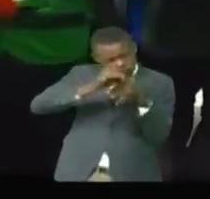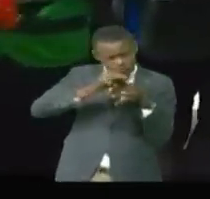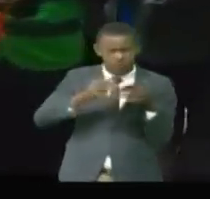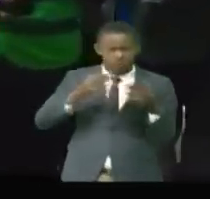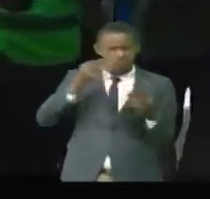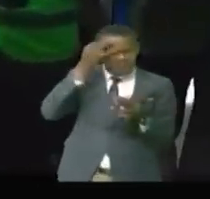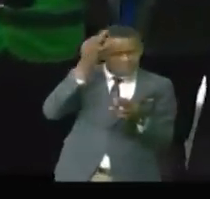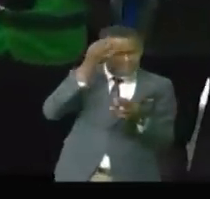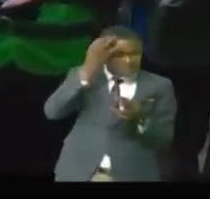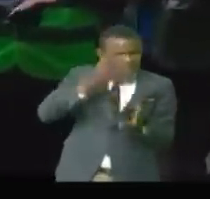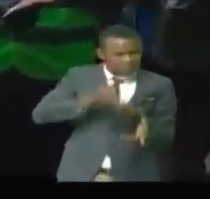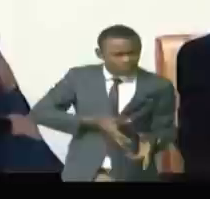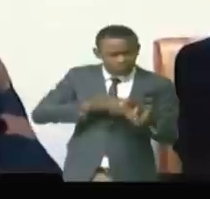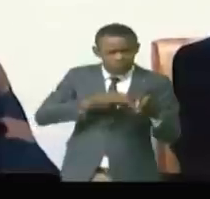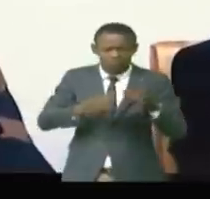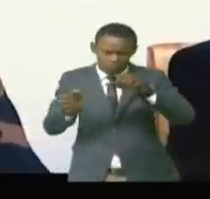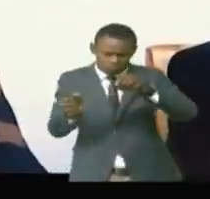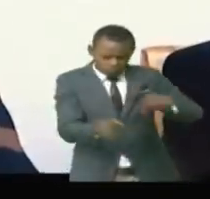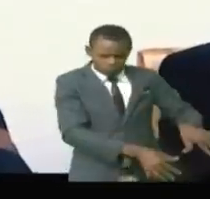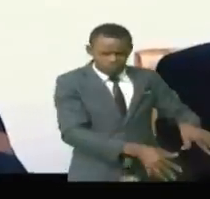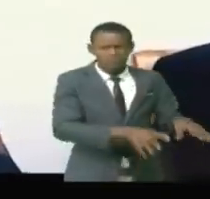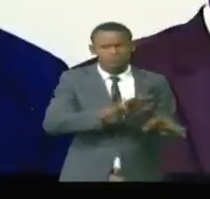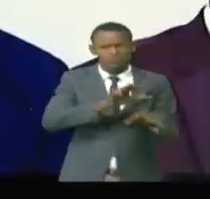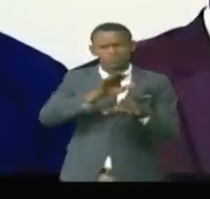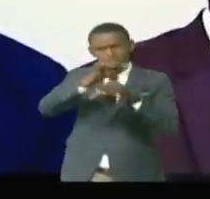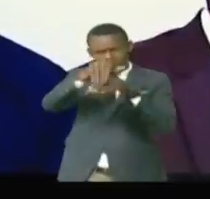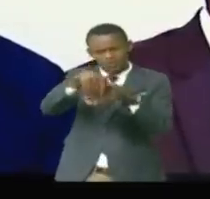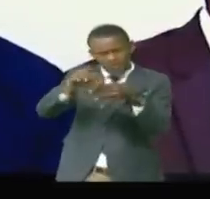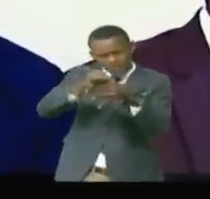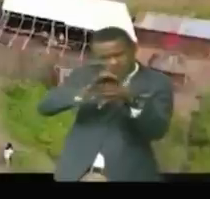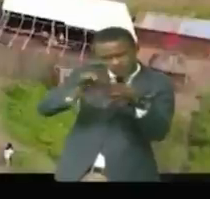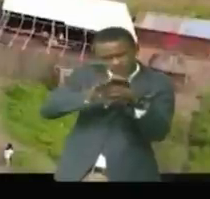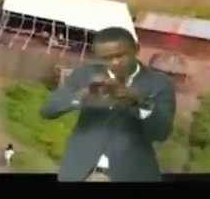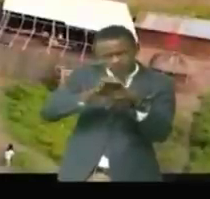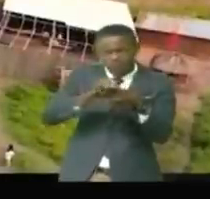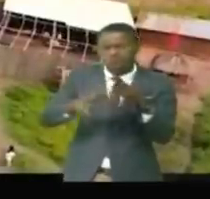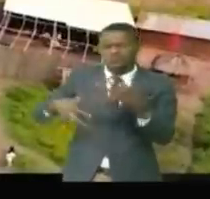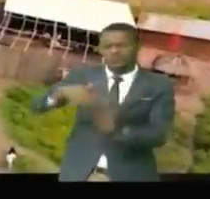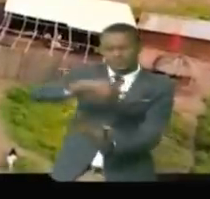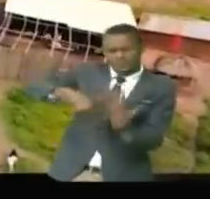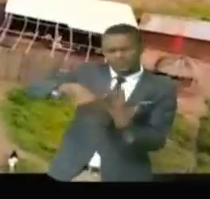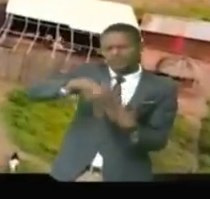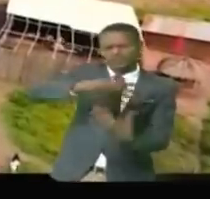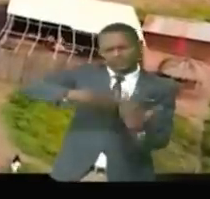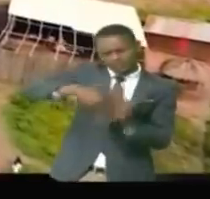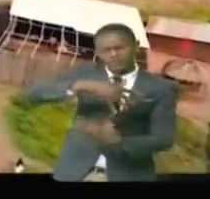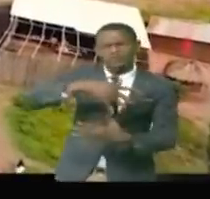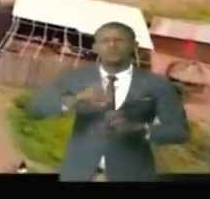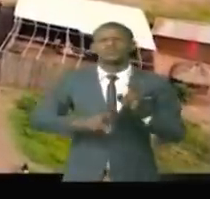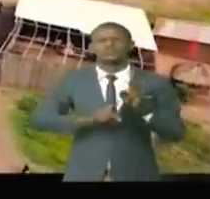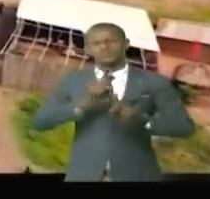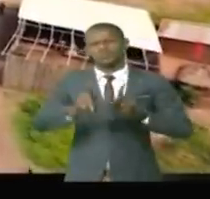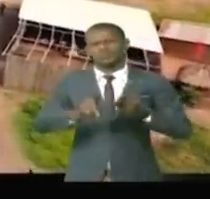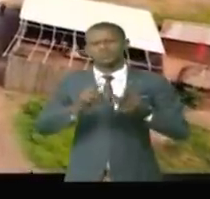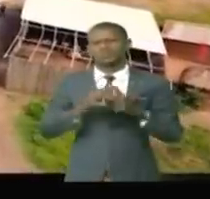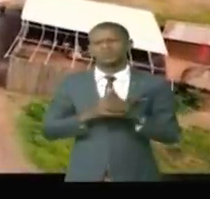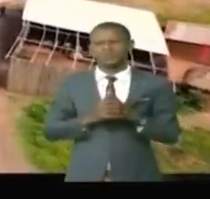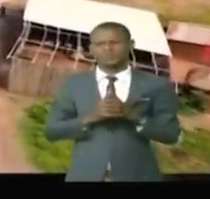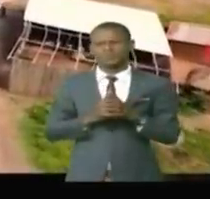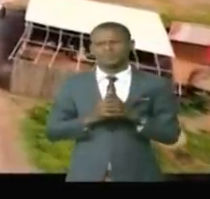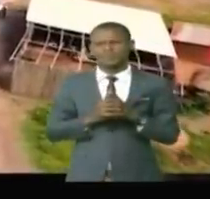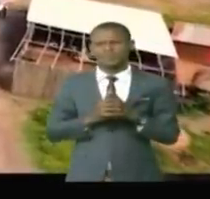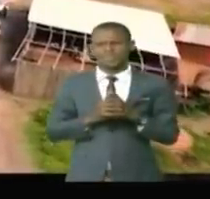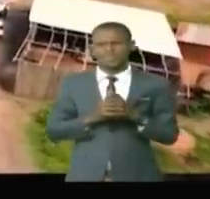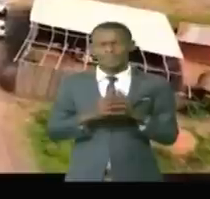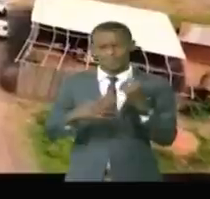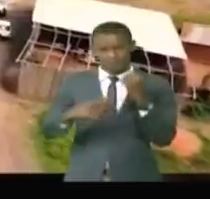gouvernement militaire en présence des administrateurs des territoires de Lubero et Rutshuru. Dans les six prochains mois, près de 500 ex-combattants et